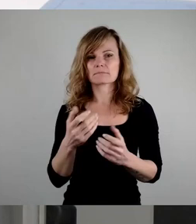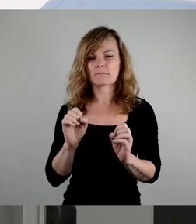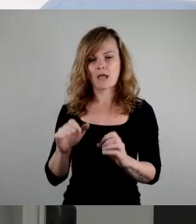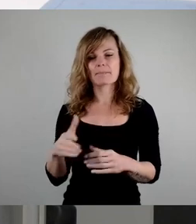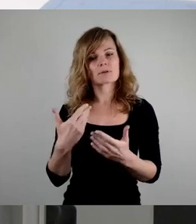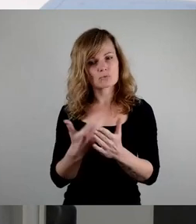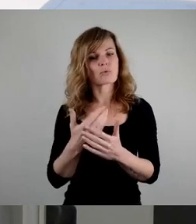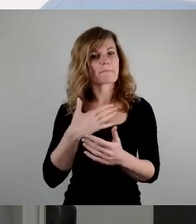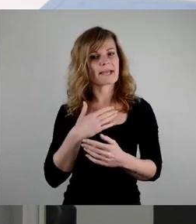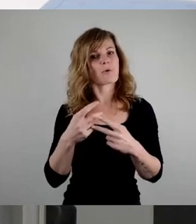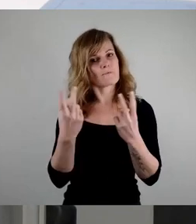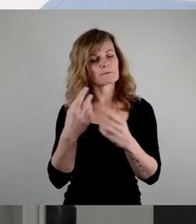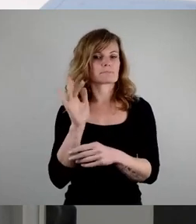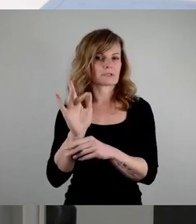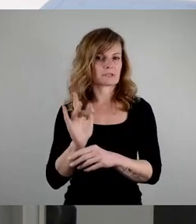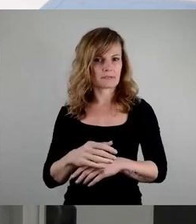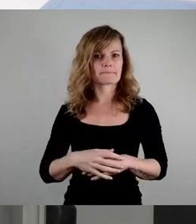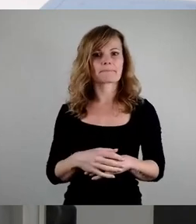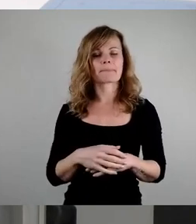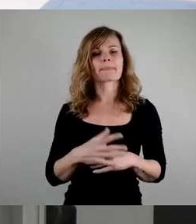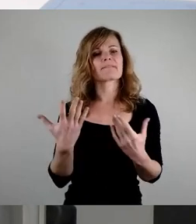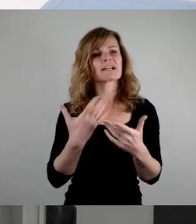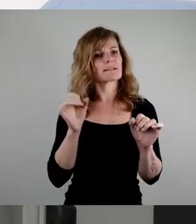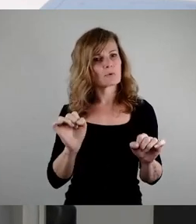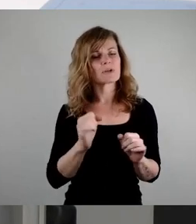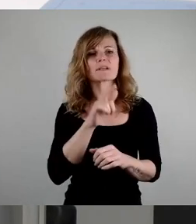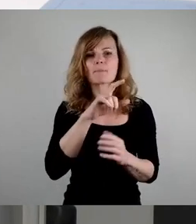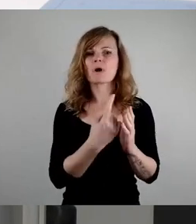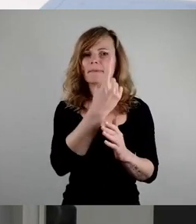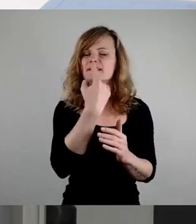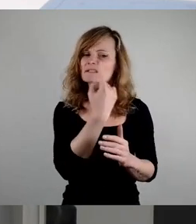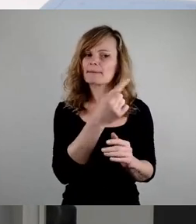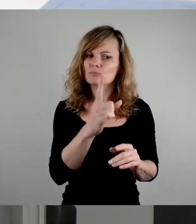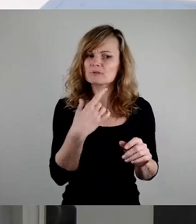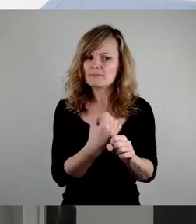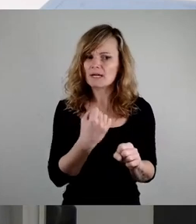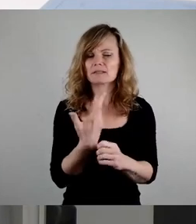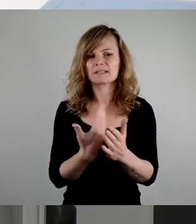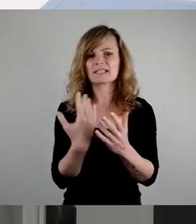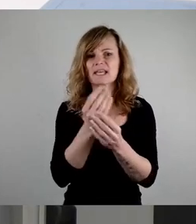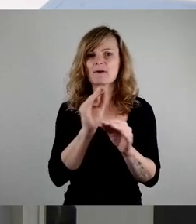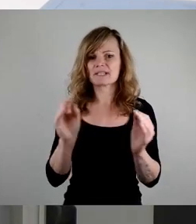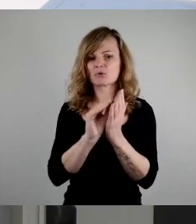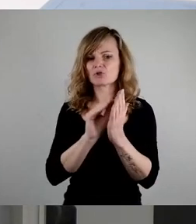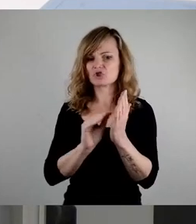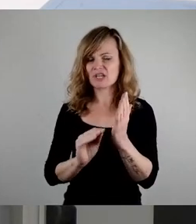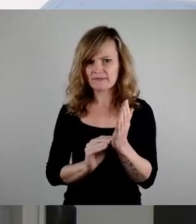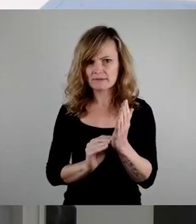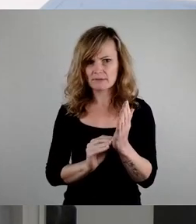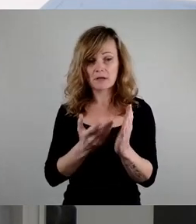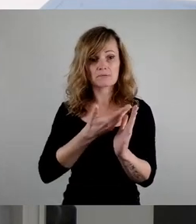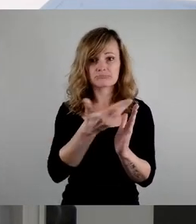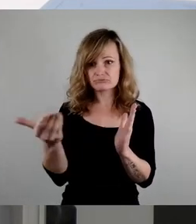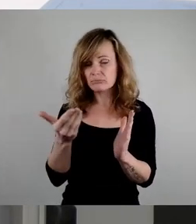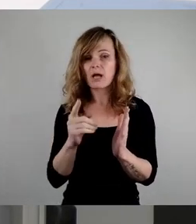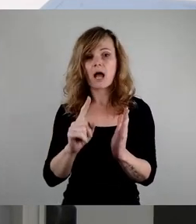machen kann als Oberbürgermeister, musste man auch tun. Er hätte diese Informationsschrift, die er auch ausgegeben hat, an uns auch uns vorlegen können. Und hätte